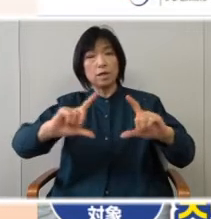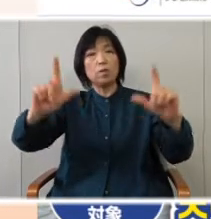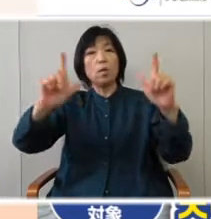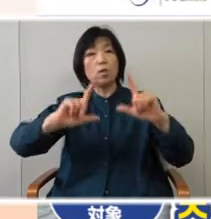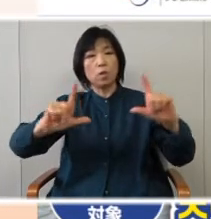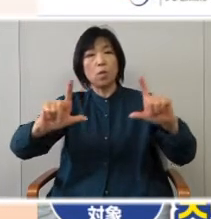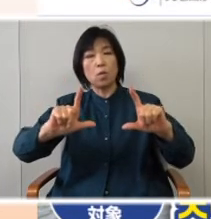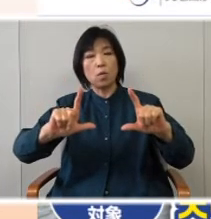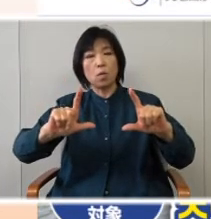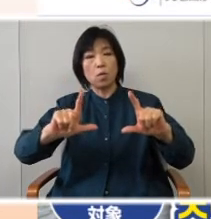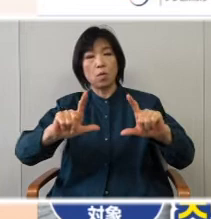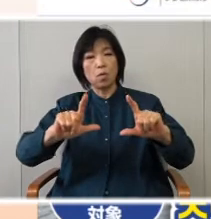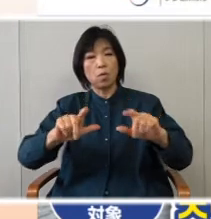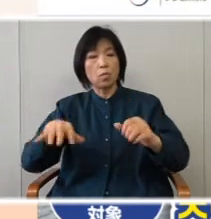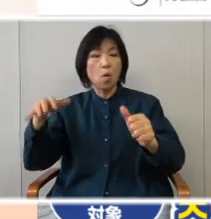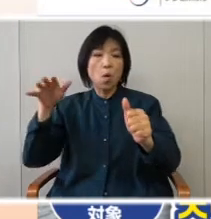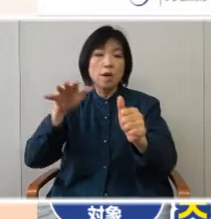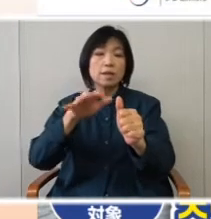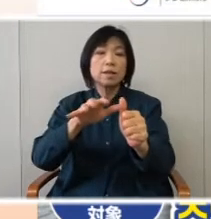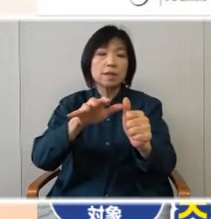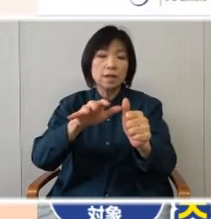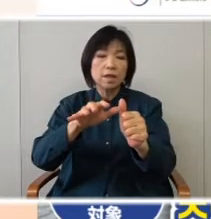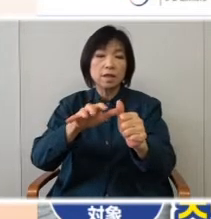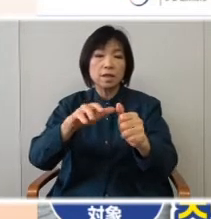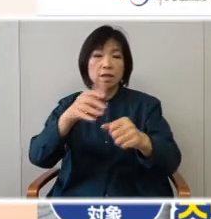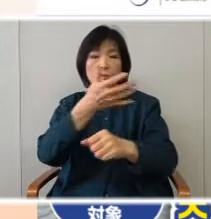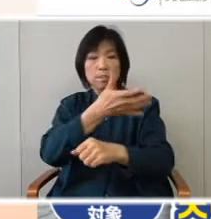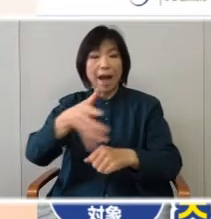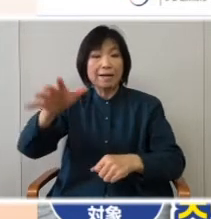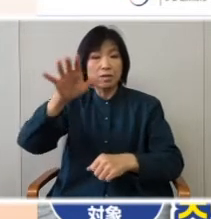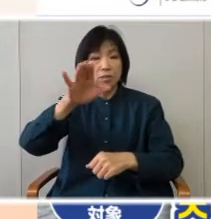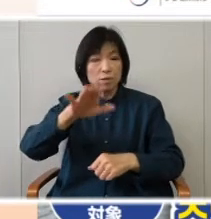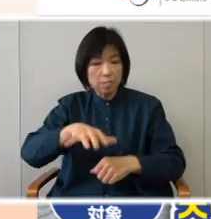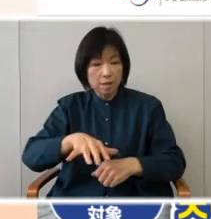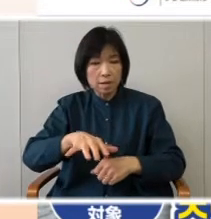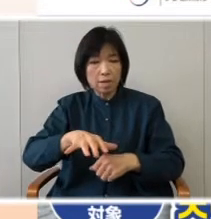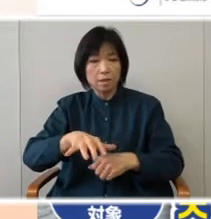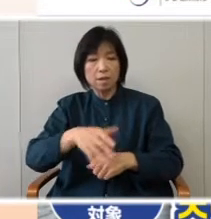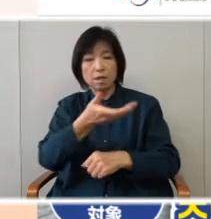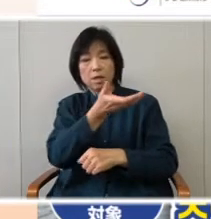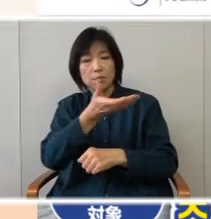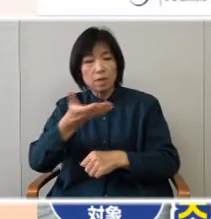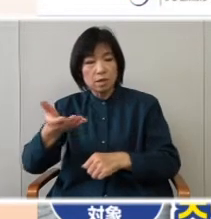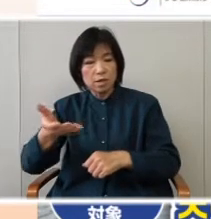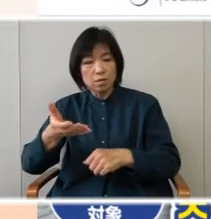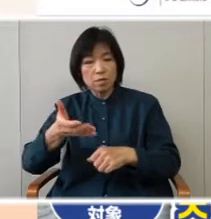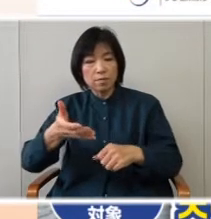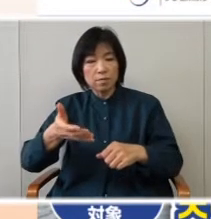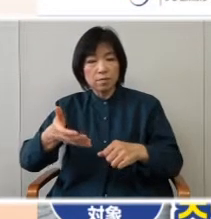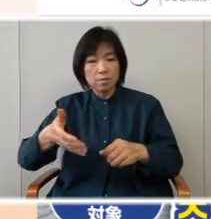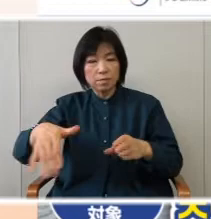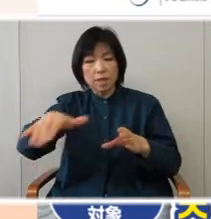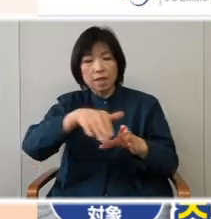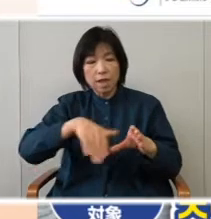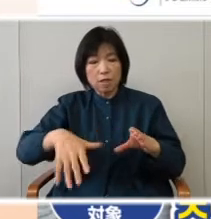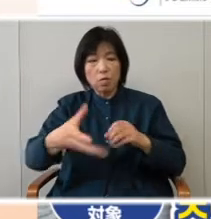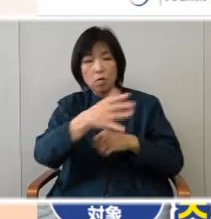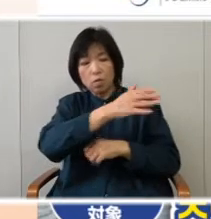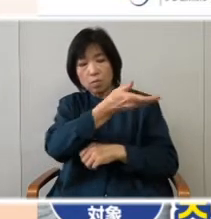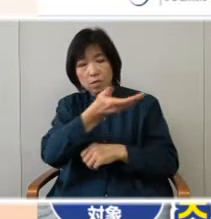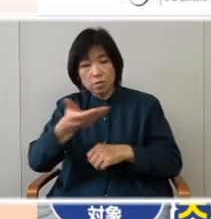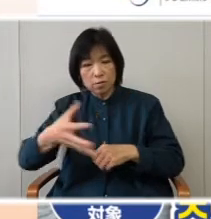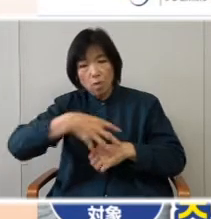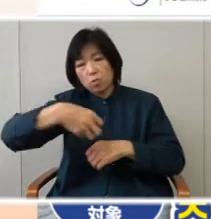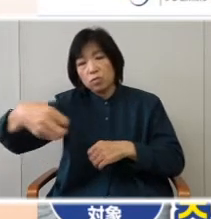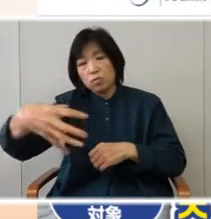組の池の水を抜くという番組なんですが川で行うのは初めてであります。で、これは